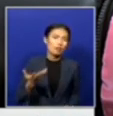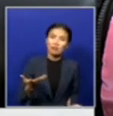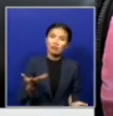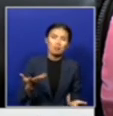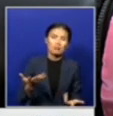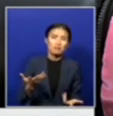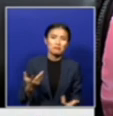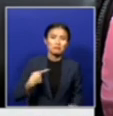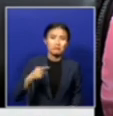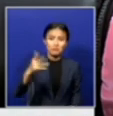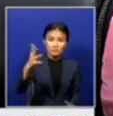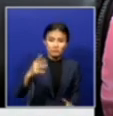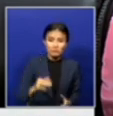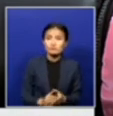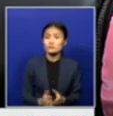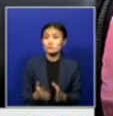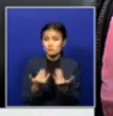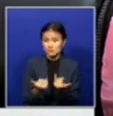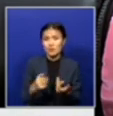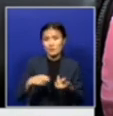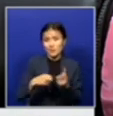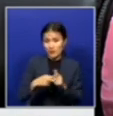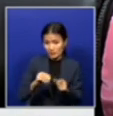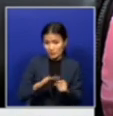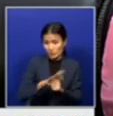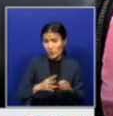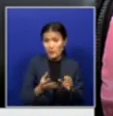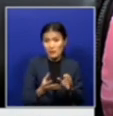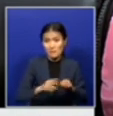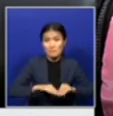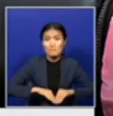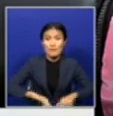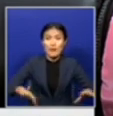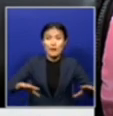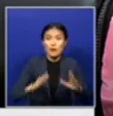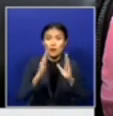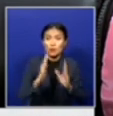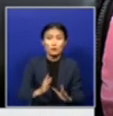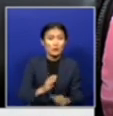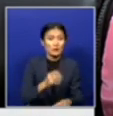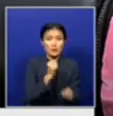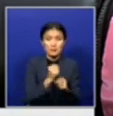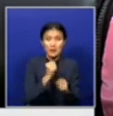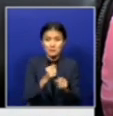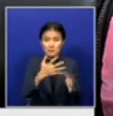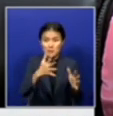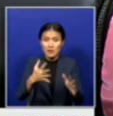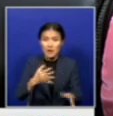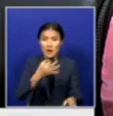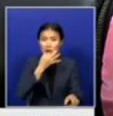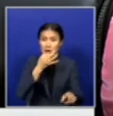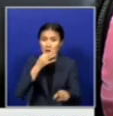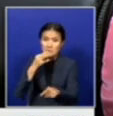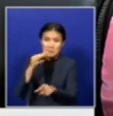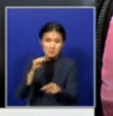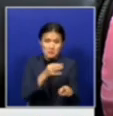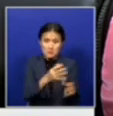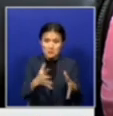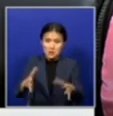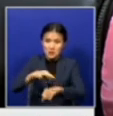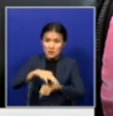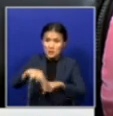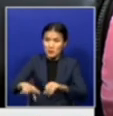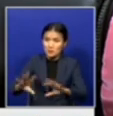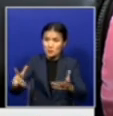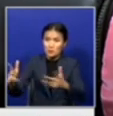ครับผลกระทบจากโควิดคนตกงาน 7-10 ล้านคนหนักกว่าตอนช่วงต้มยำกุ้งปี40ค